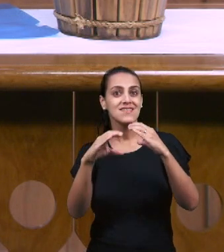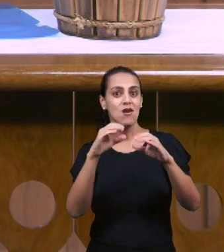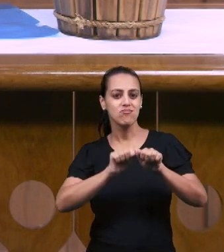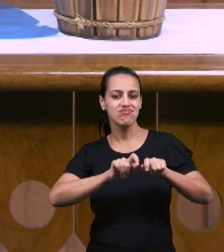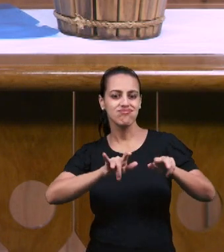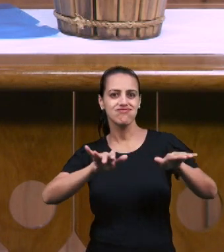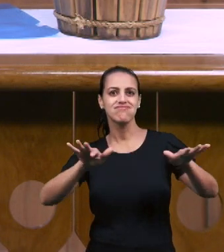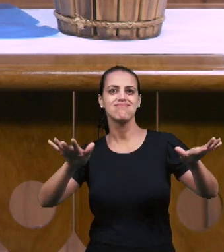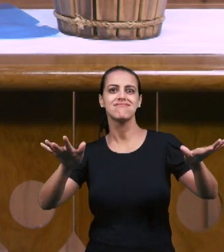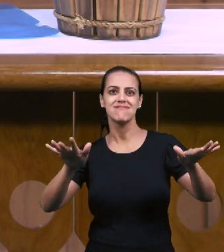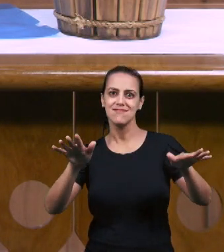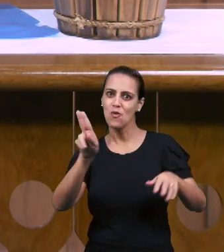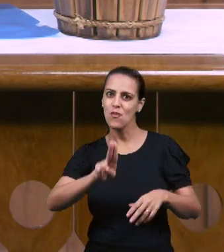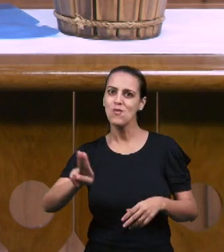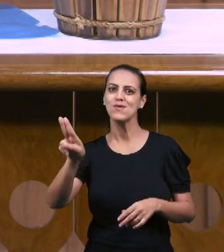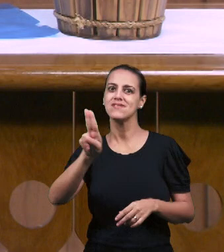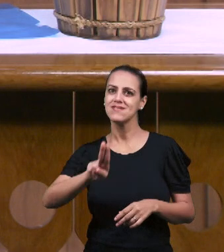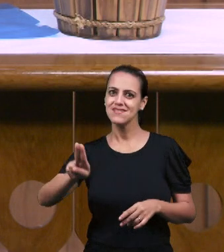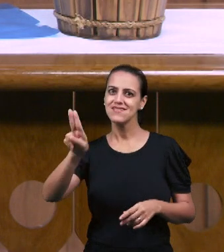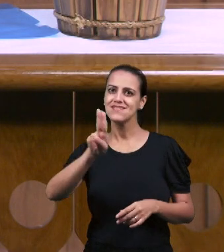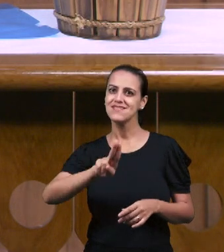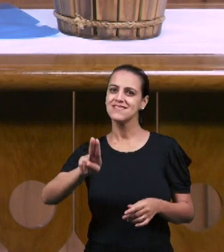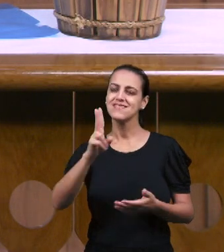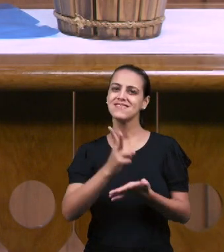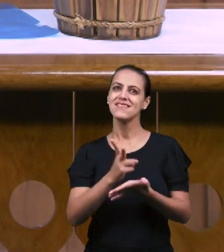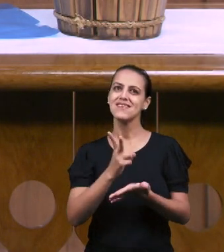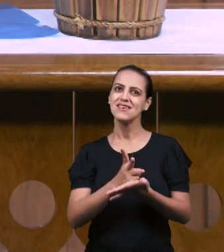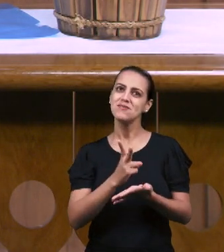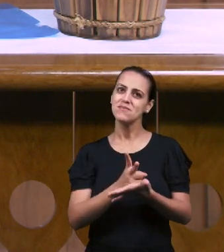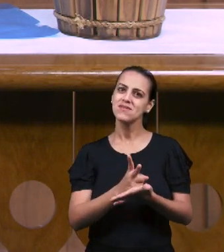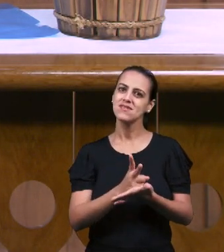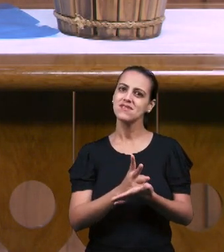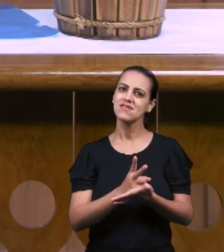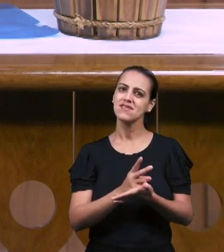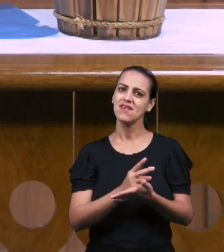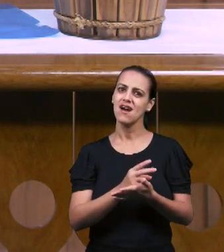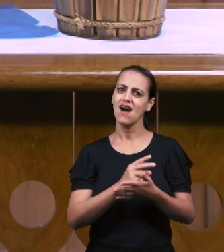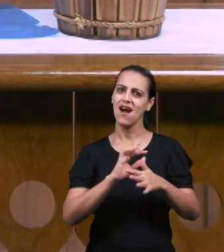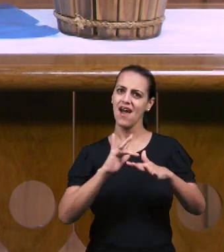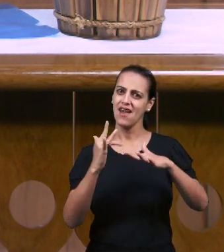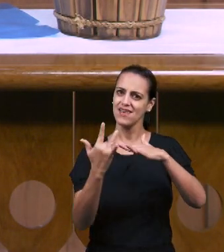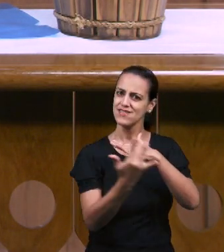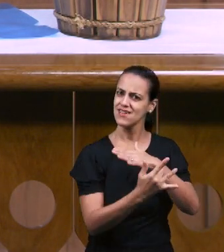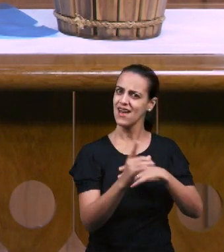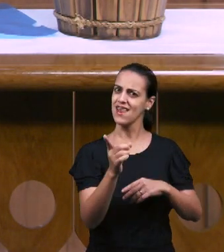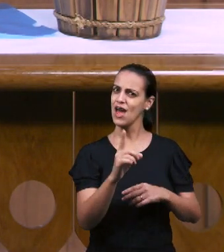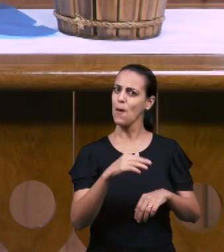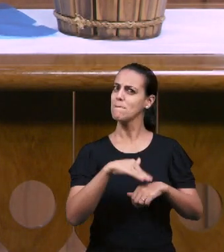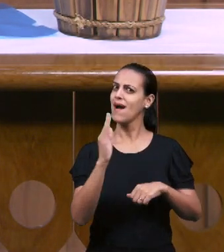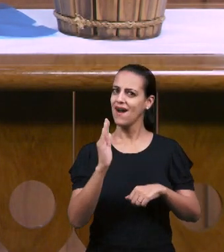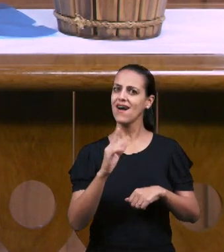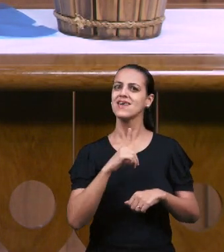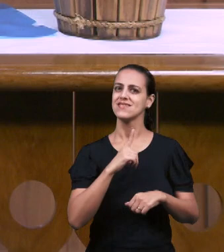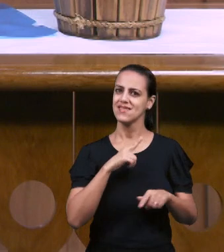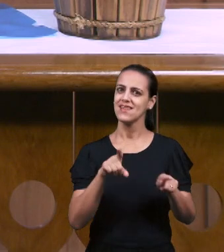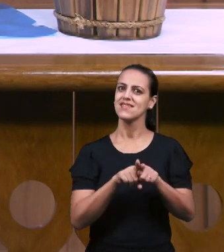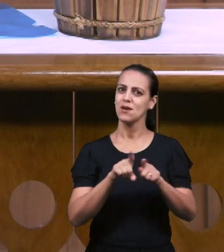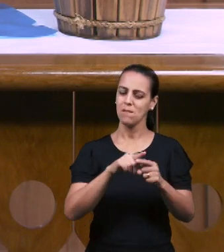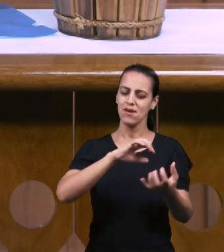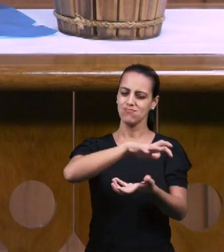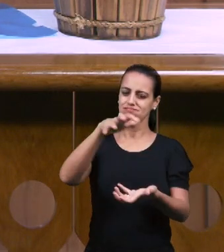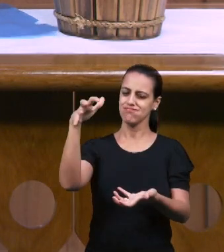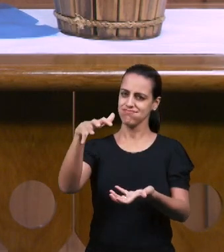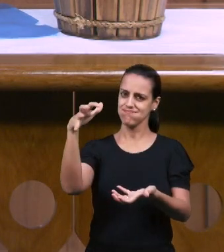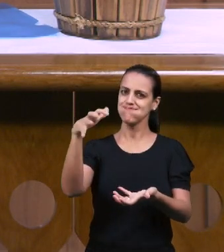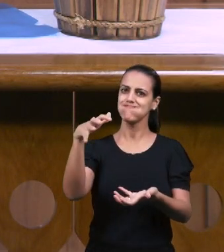utilisé à travers pas seulement des réseaux sociaux, mais aussi via satellite.